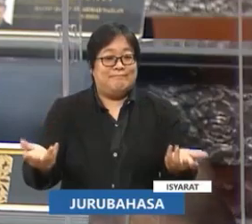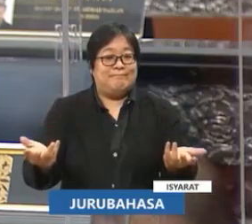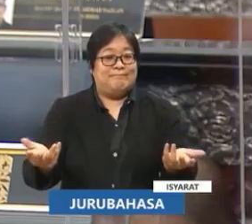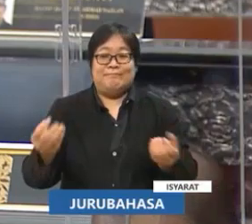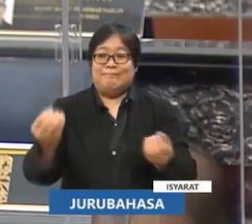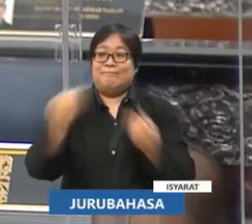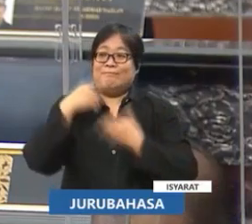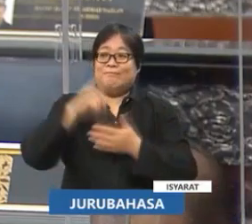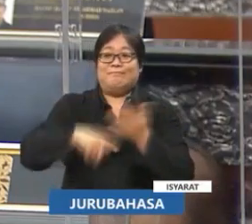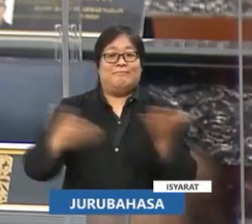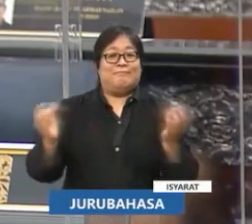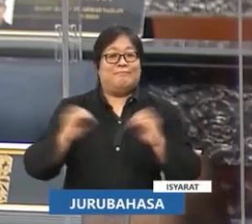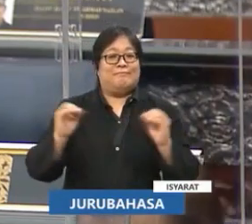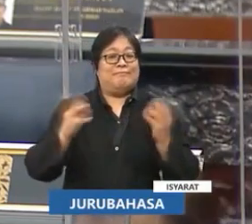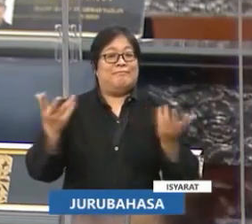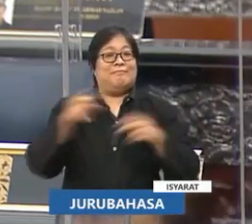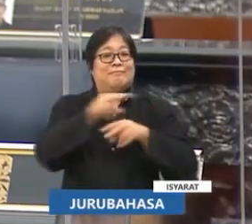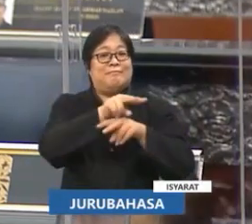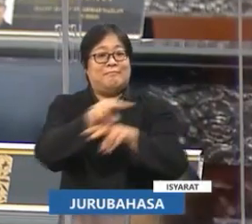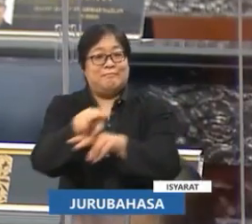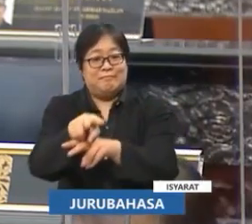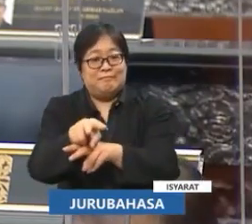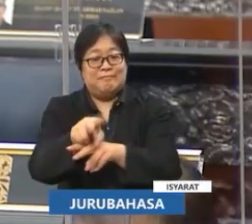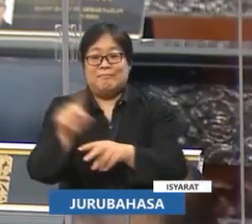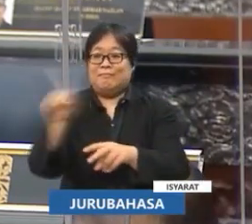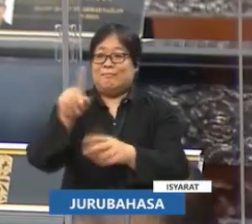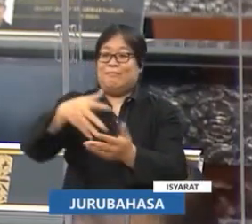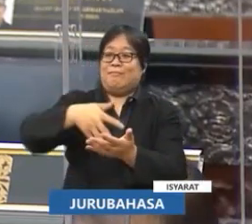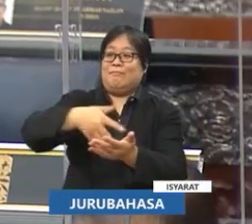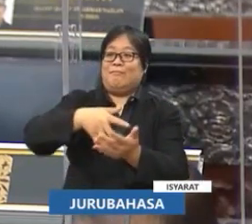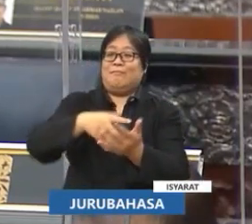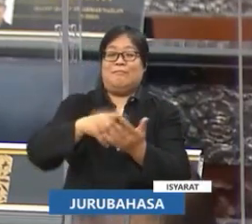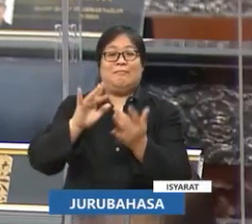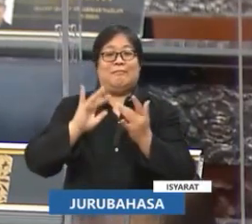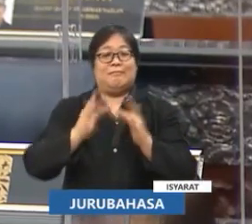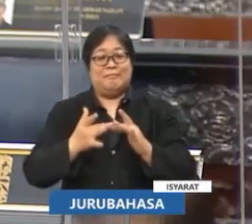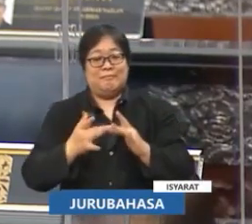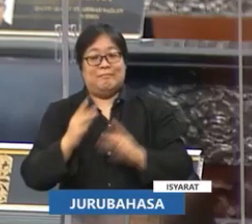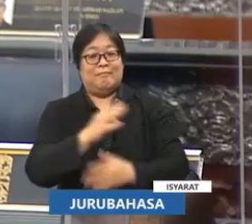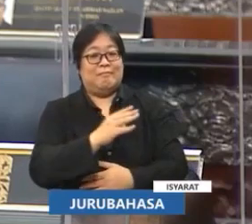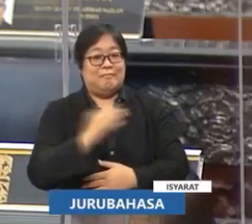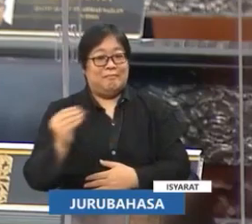beritahu kepada saya untuk memantau di manakah kelemahan internet dan juga